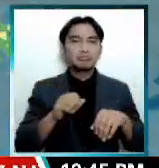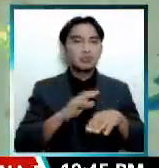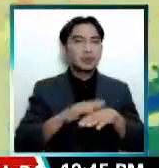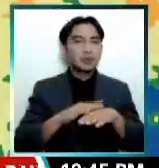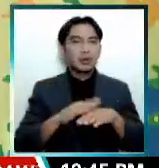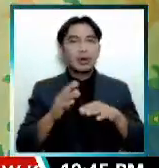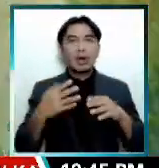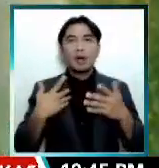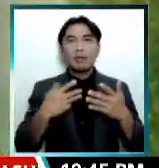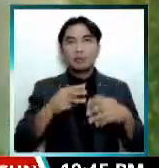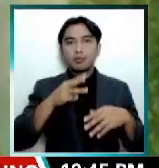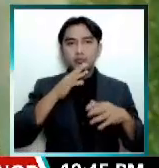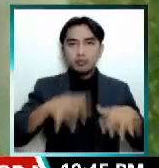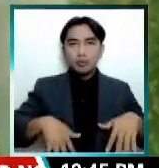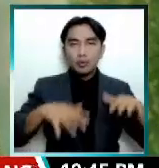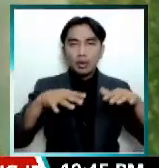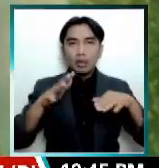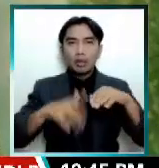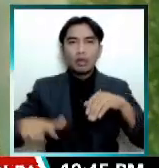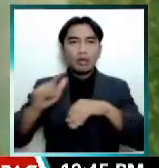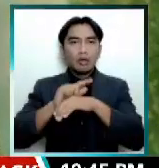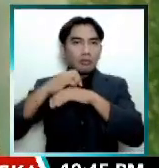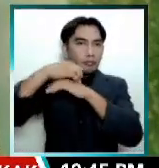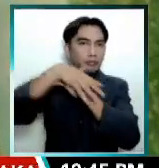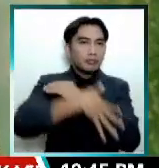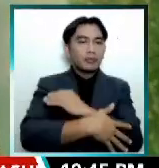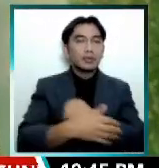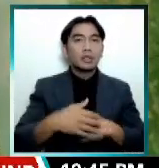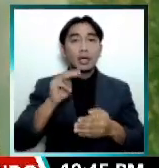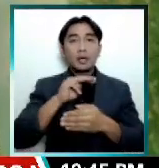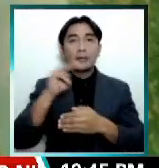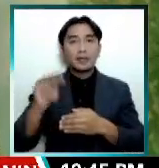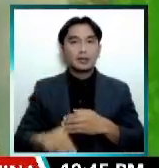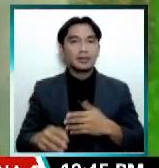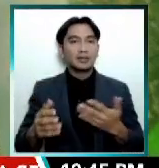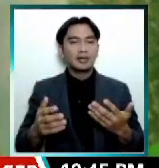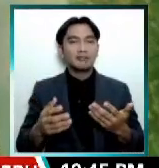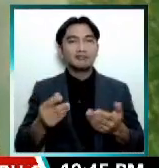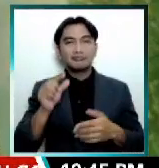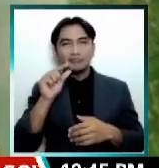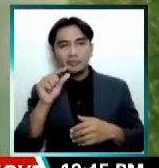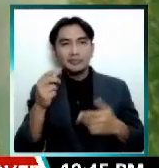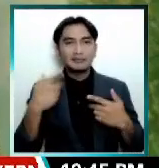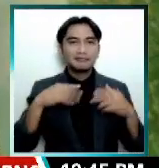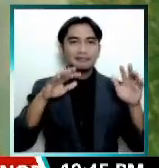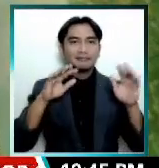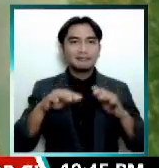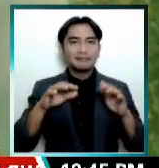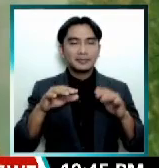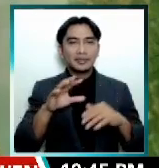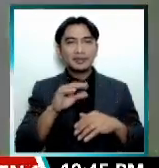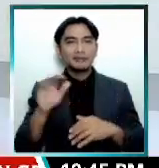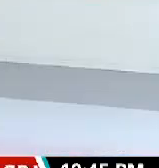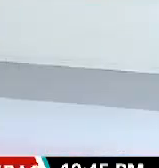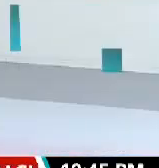lupa. Sa Metro Manila, mababa ang tsansa ng ulan ngayong weekend, maliban sa Linggo ng hapon.